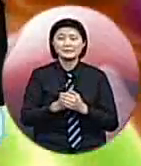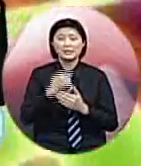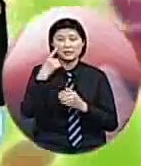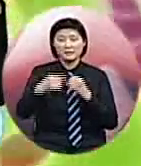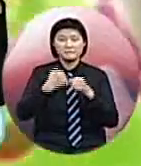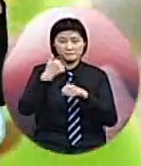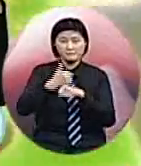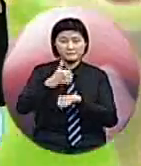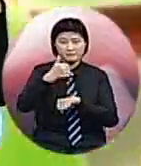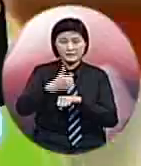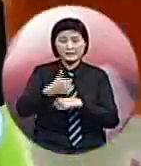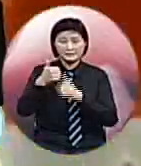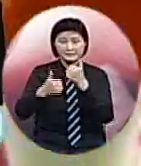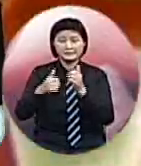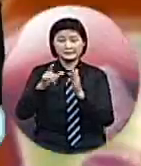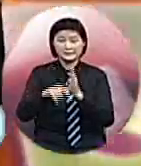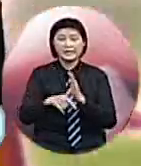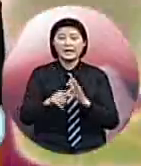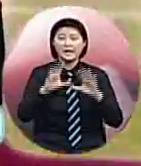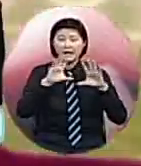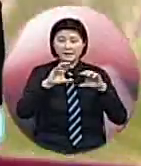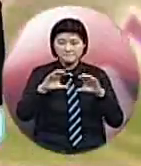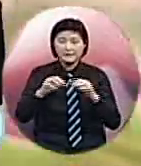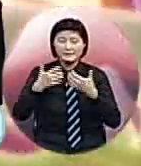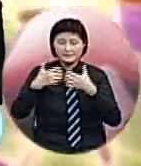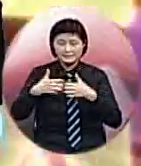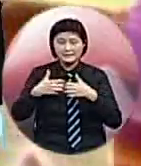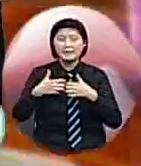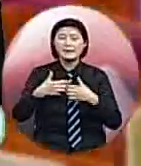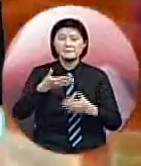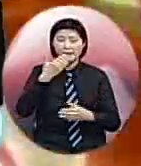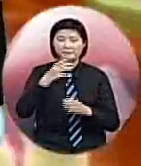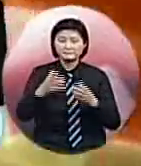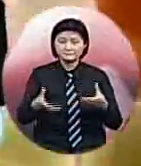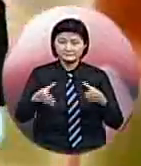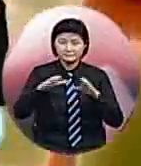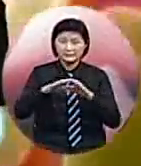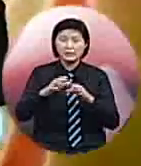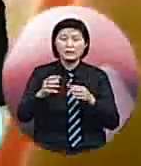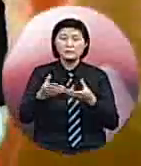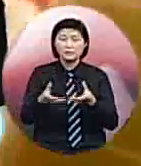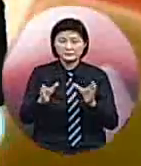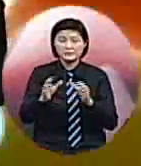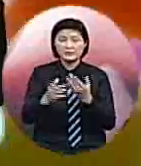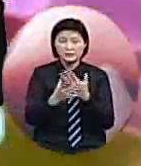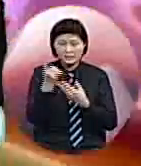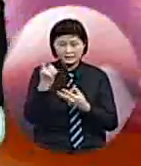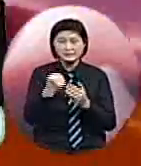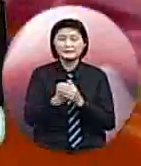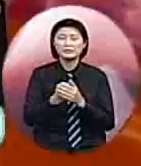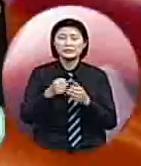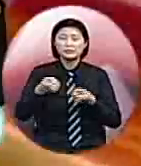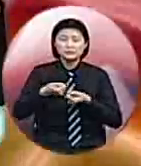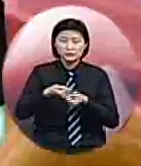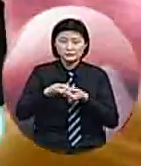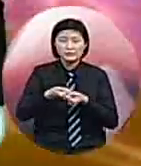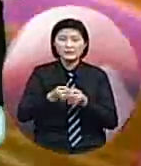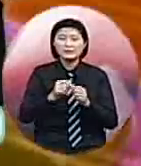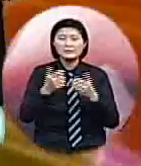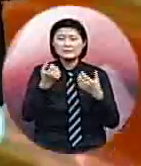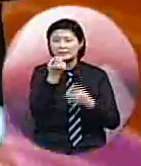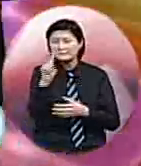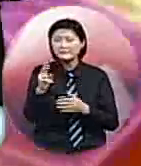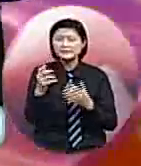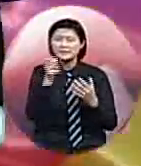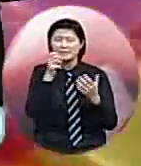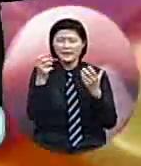연말 결선에는요. 네. 안마기, 안마기, 전기 밥솥, 예. 도자기 세트, 네. 청소기, TV, 냉장고